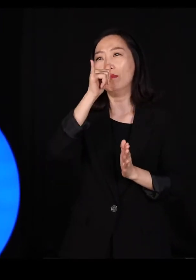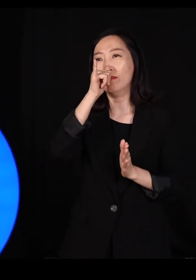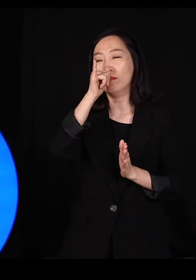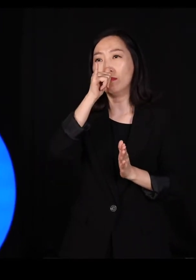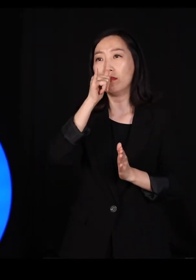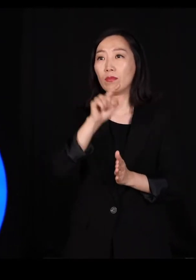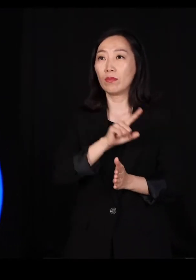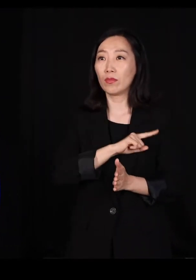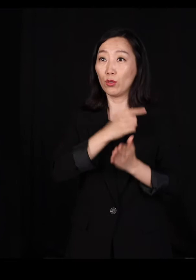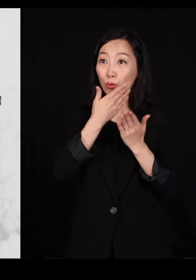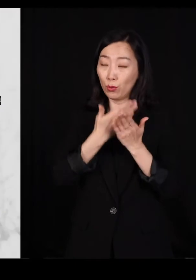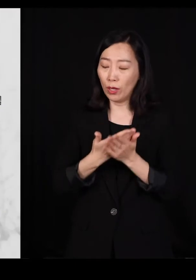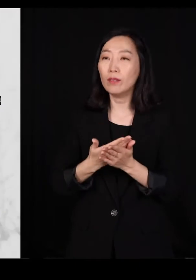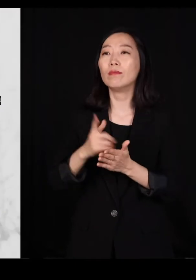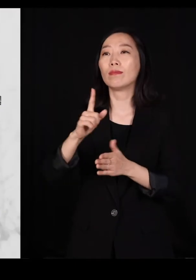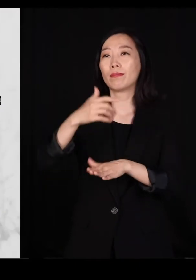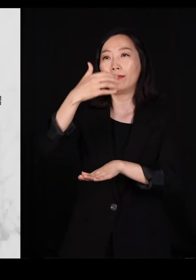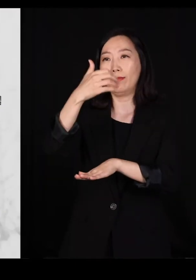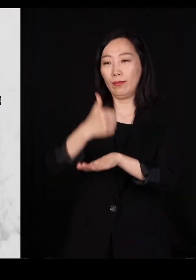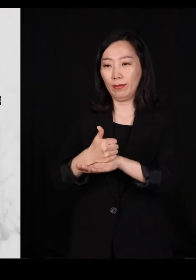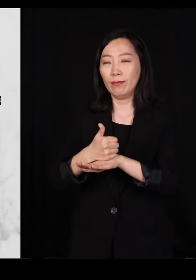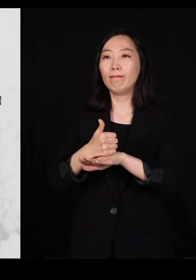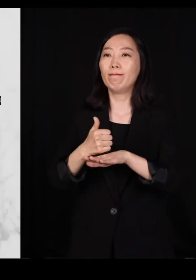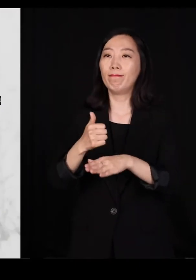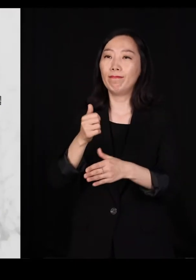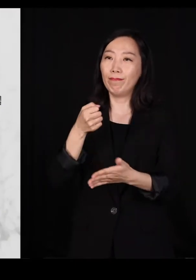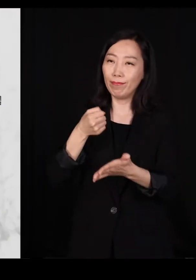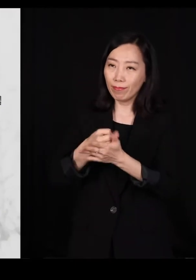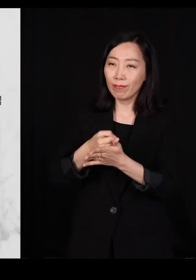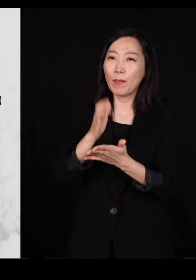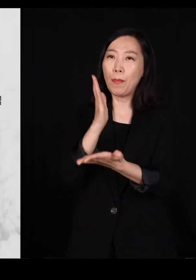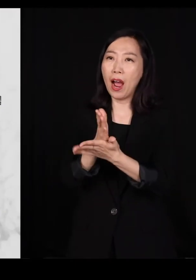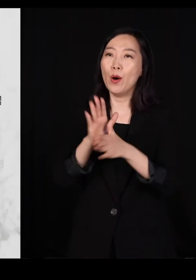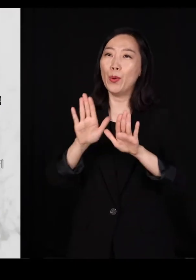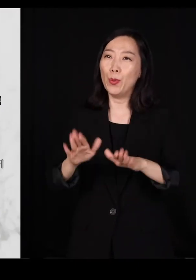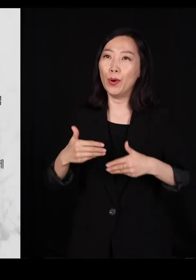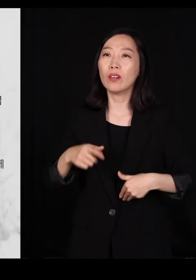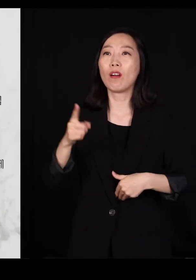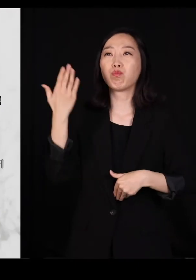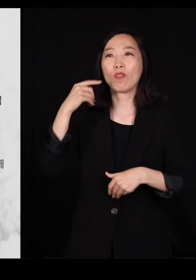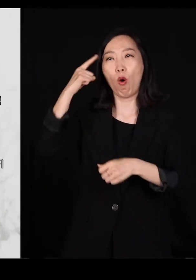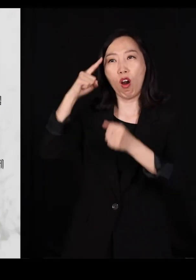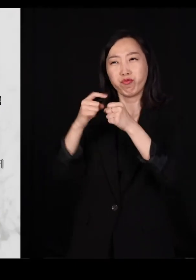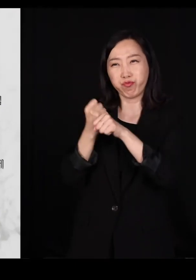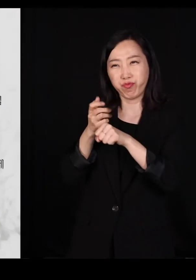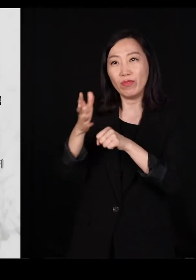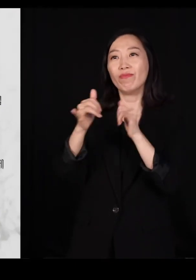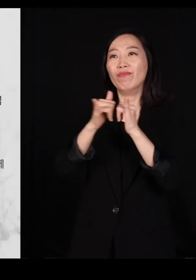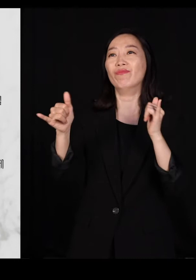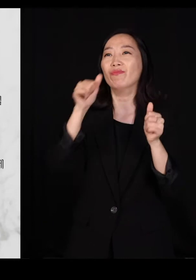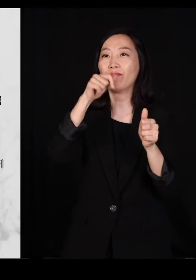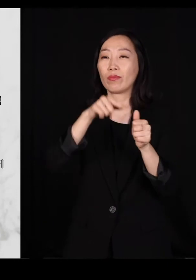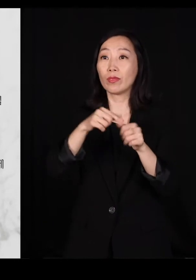필요한 미덕은 판단 중지, 철학에서 오랫동안 얘기한 겁니다. 일단 결론을 유보하라는 거죠.